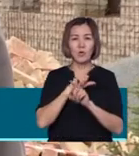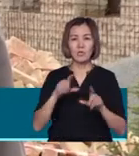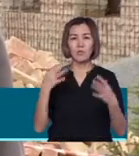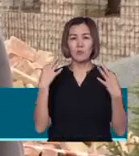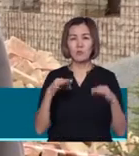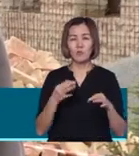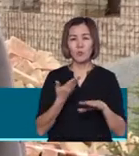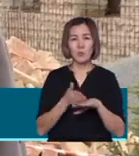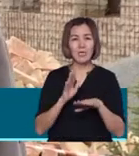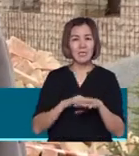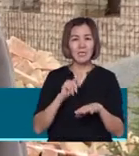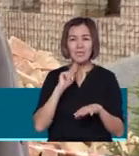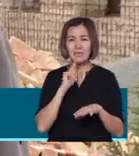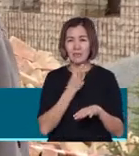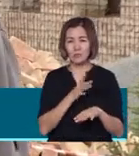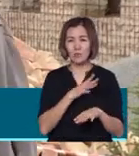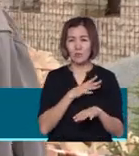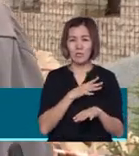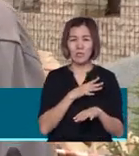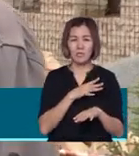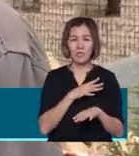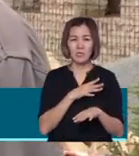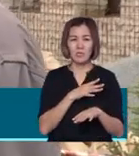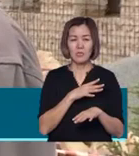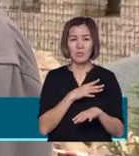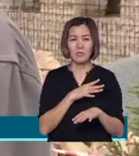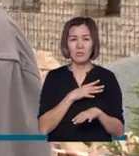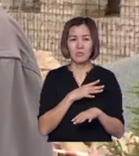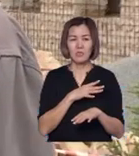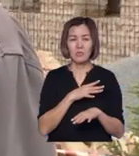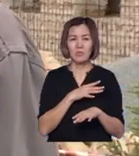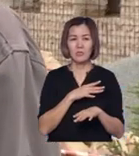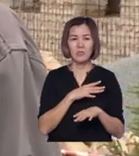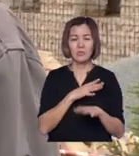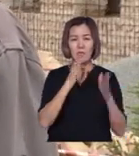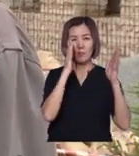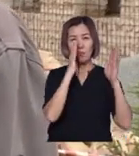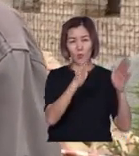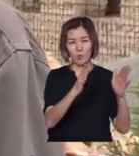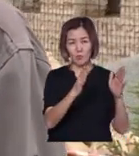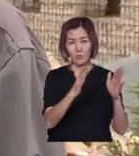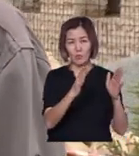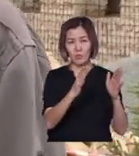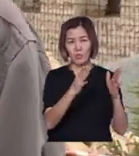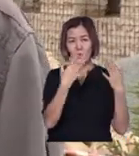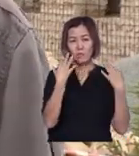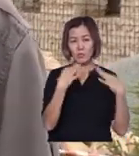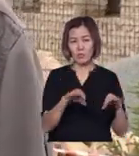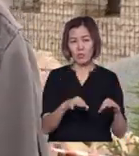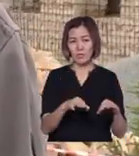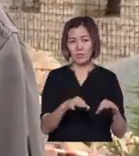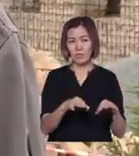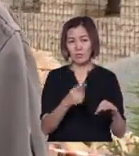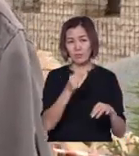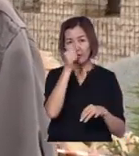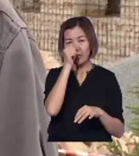болды, шаруа болды. Мына неде тұрған мына блок, екінші блок босатылғанына